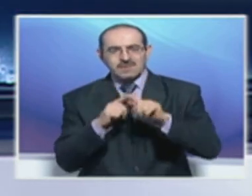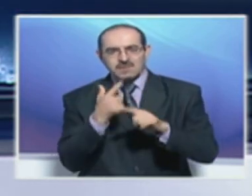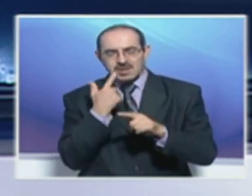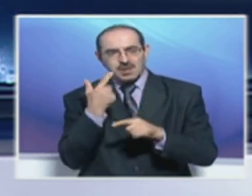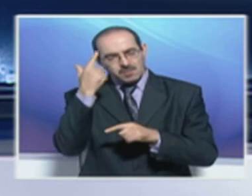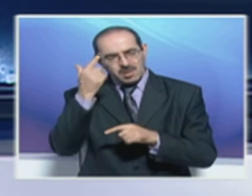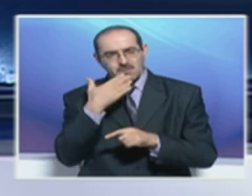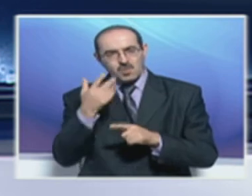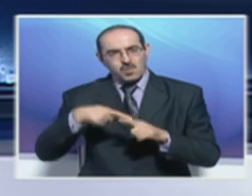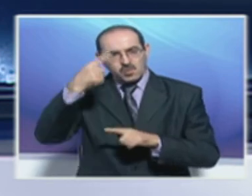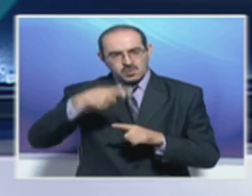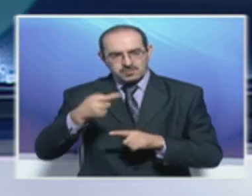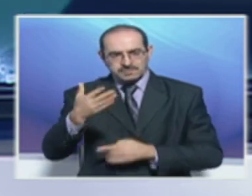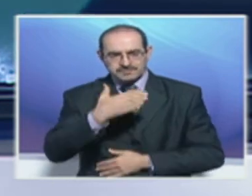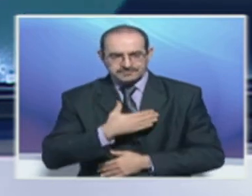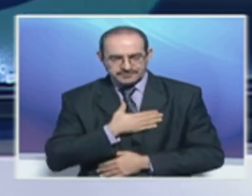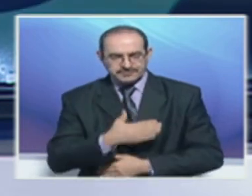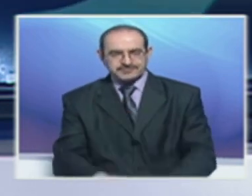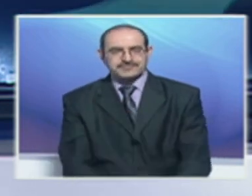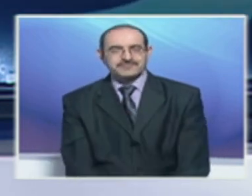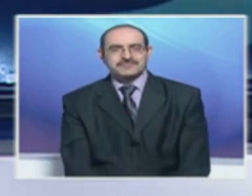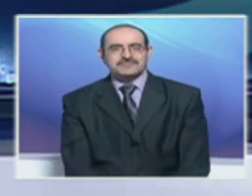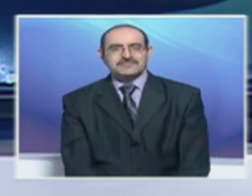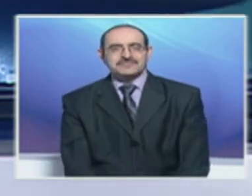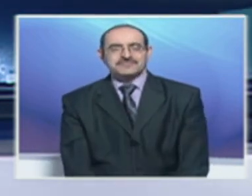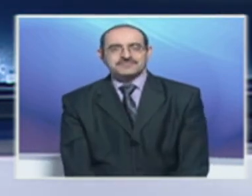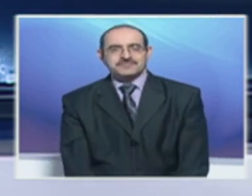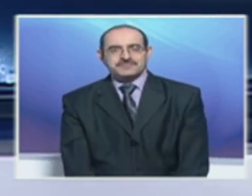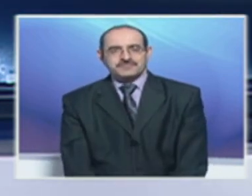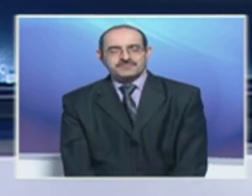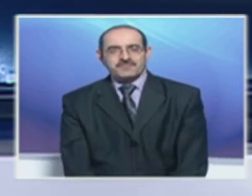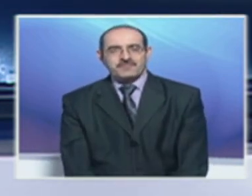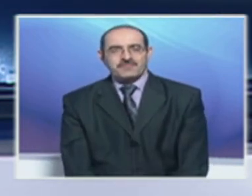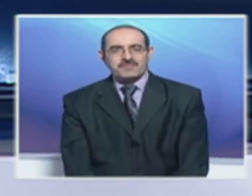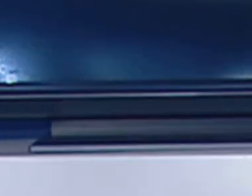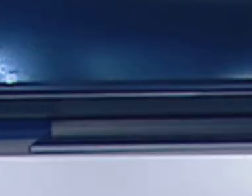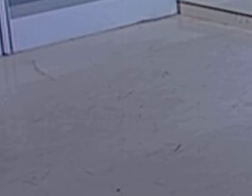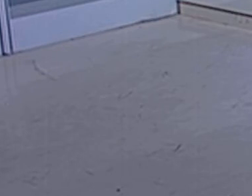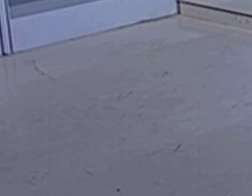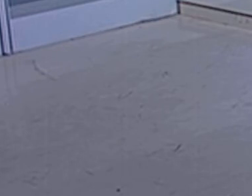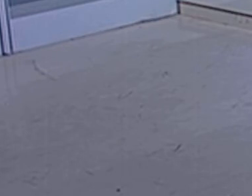أجمل التحايا، يوم موفق، دمتم بخير، السلام عليكم ورحمة الله تعالى وبركاته.